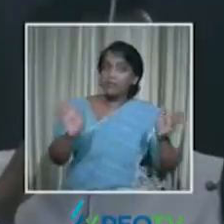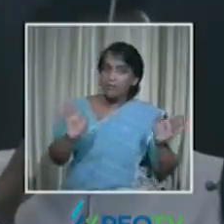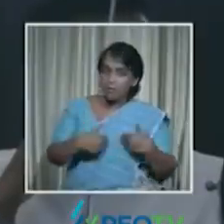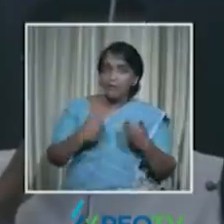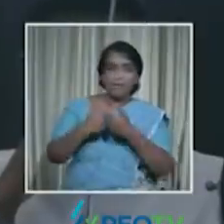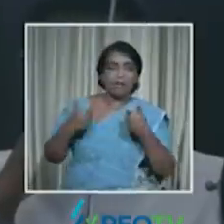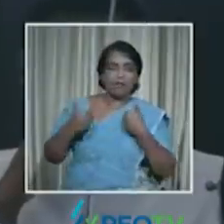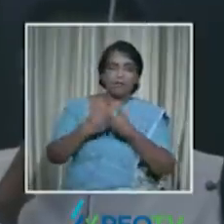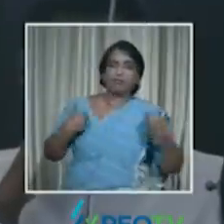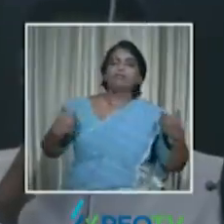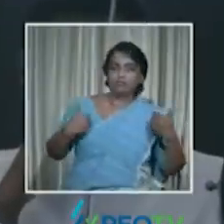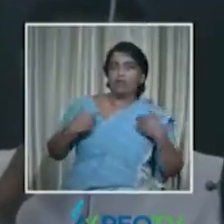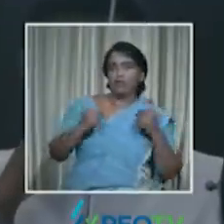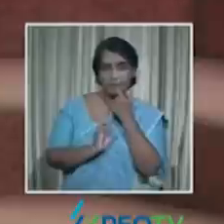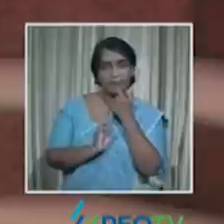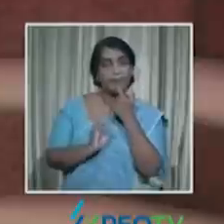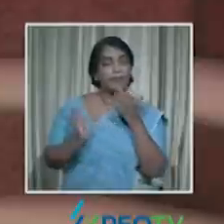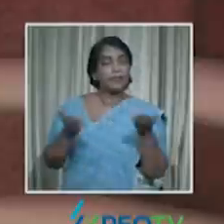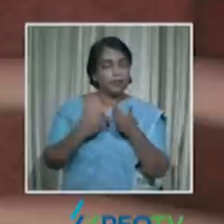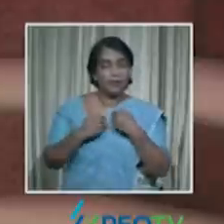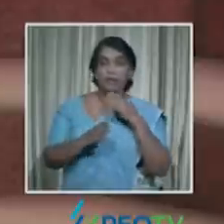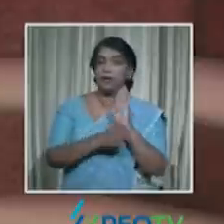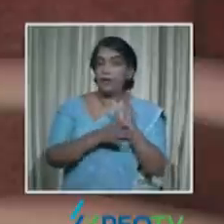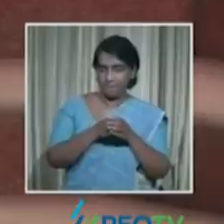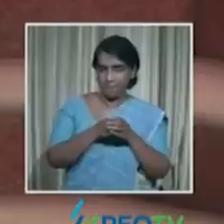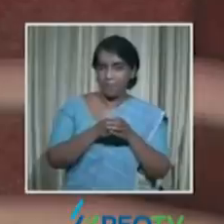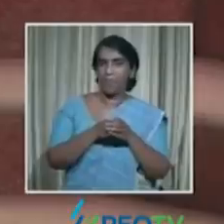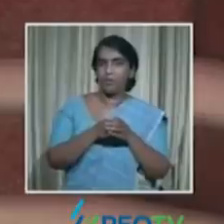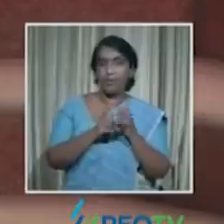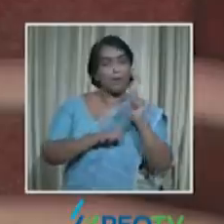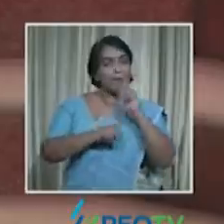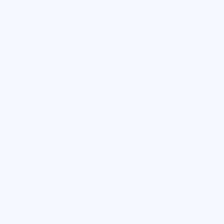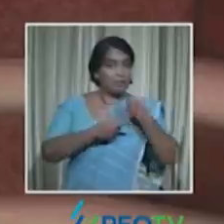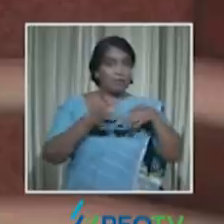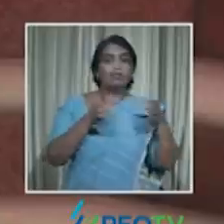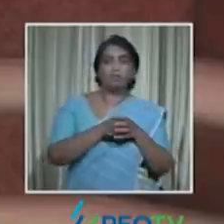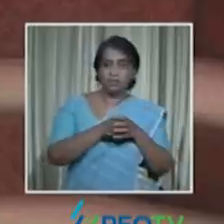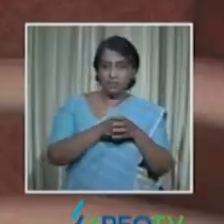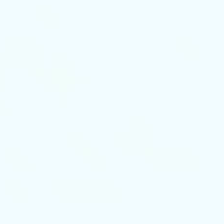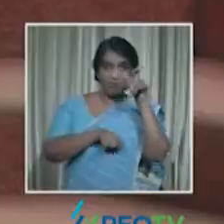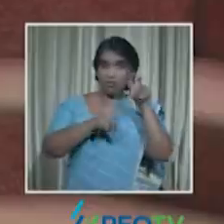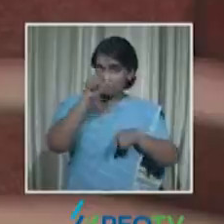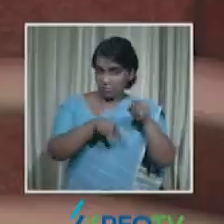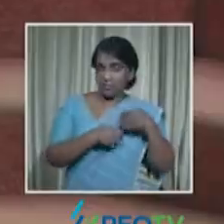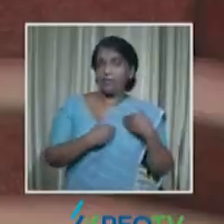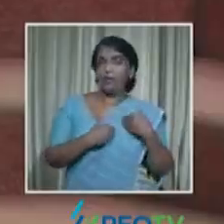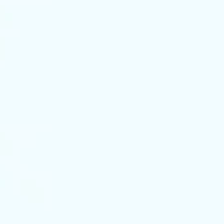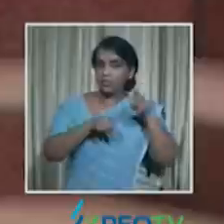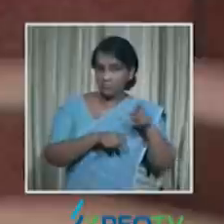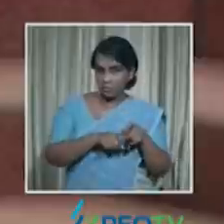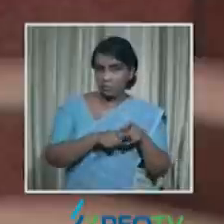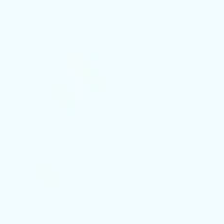ස්වාධීනව කටයුතු කරනවා කියන එක මම විශේෂයෙන් දැනු දෙන්න ඕනේ. ශ්‍රී ලංකා නිදහස් පක්ෂයේ පාර්ලිමේන්තු කණ්ඩායම අපි 14 දෙනෙක් ඉන්නවා. මේ 14